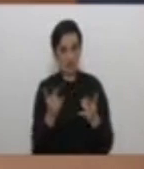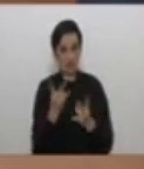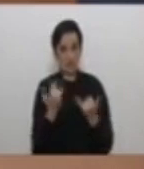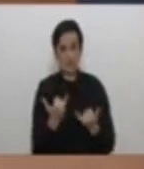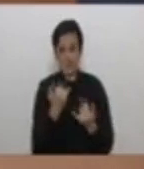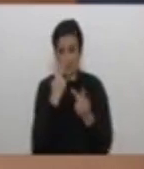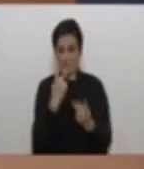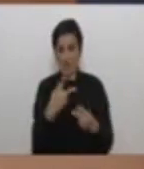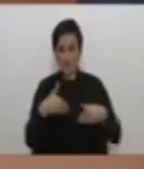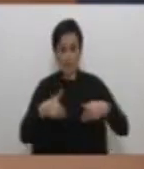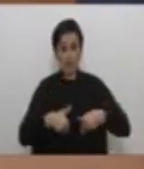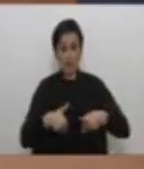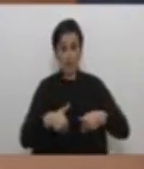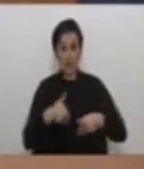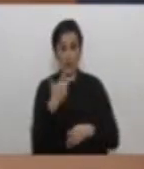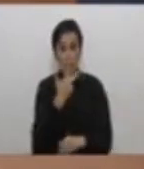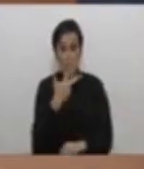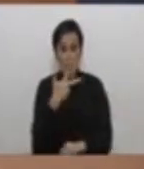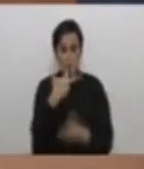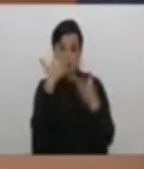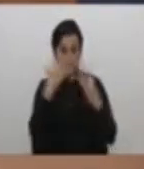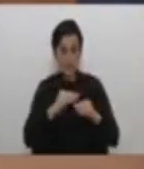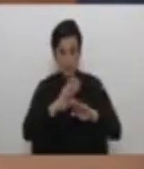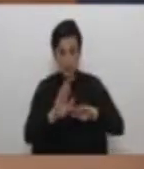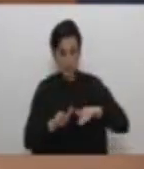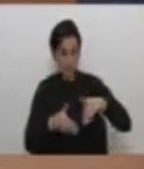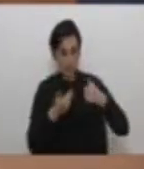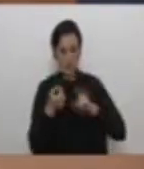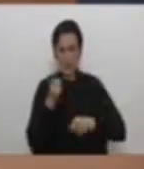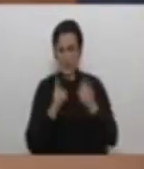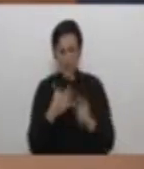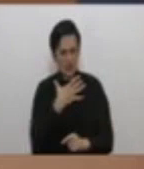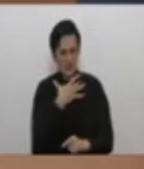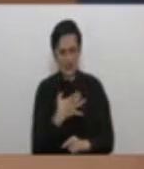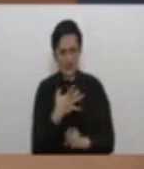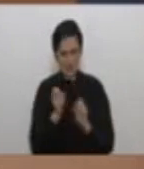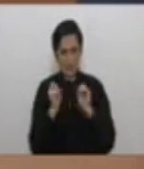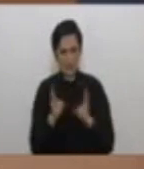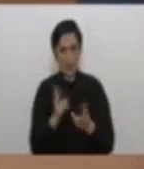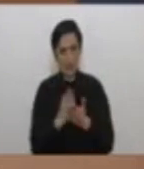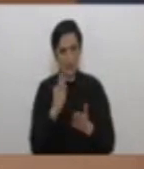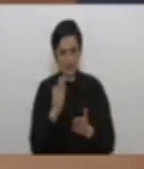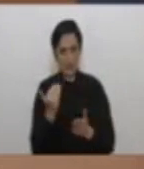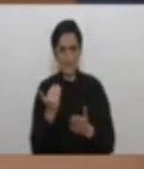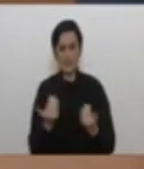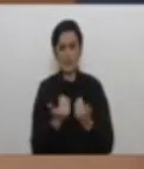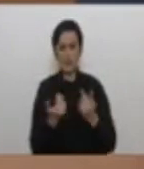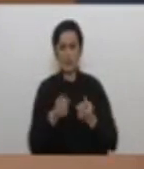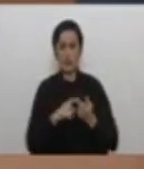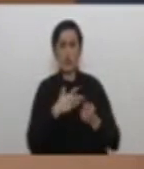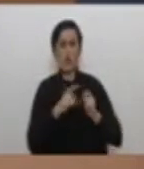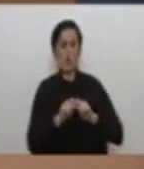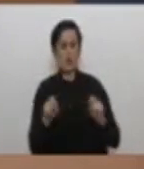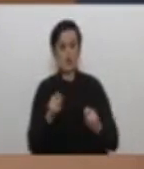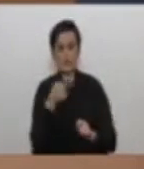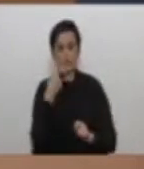რომ შიმშილობის 20-ე დღის შემდგომ რეალურად არის კრიტიკული საფრთხე მის სიცოცხლესთან დაკავშირებით, გულწრფელად გეუბნებით,